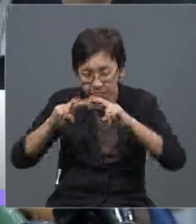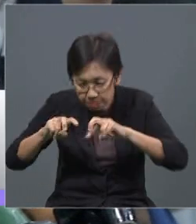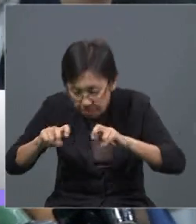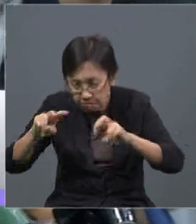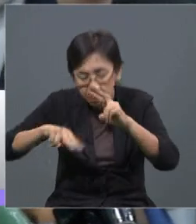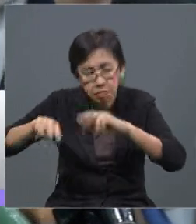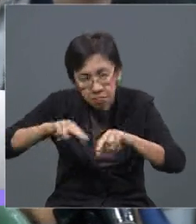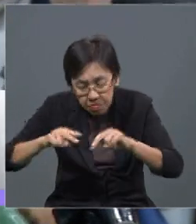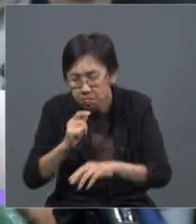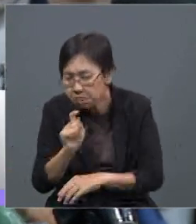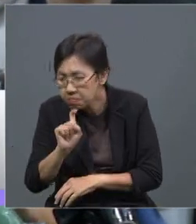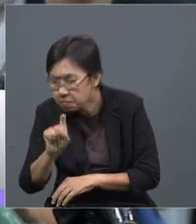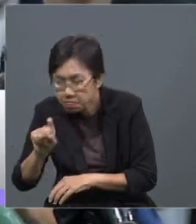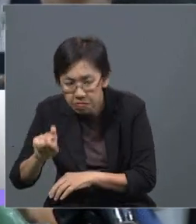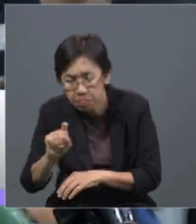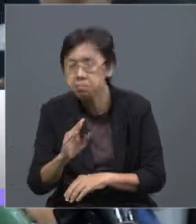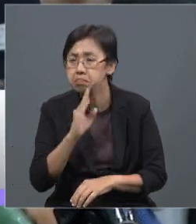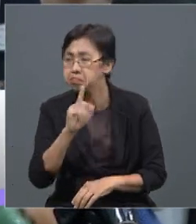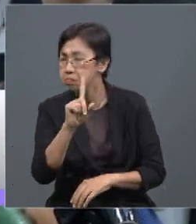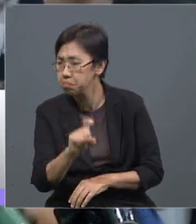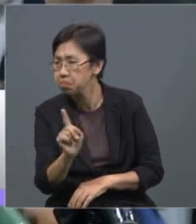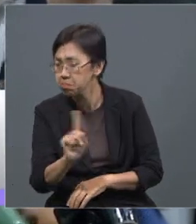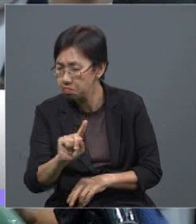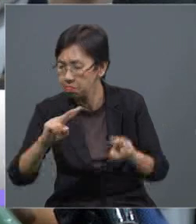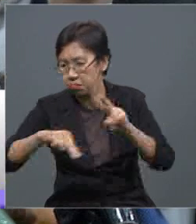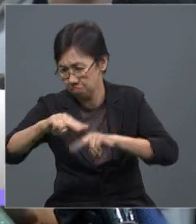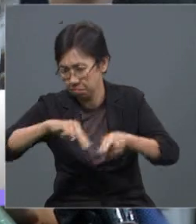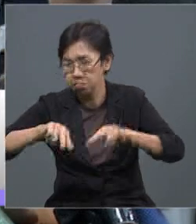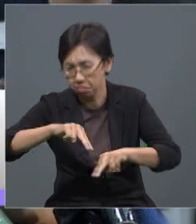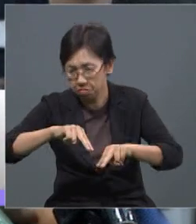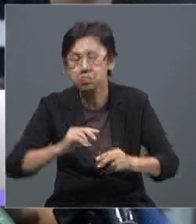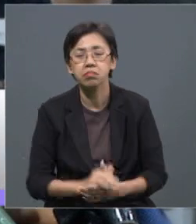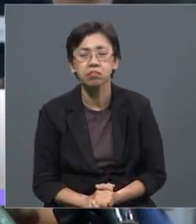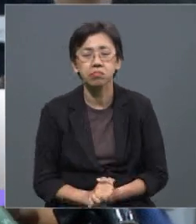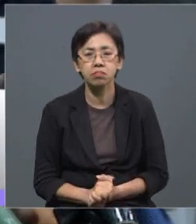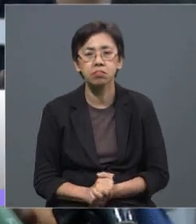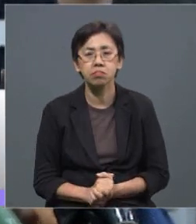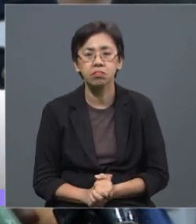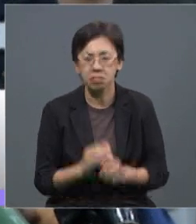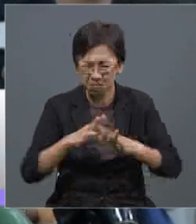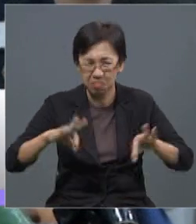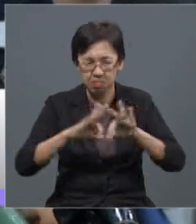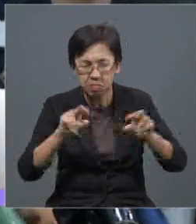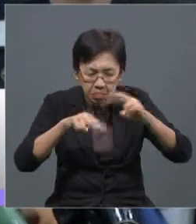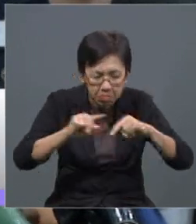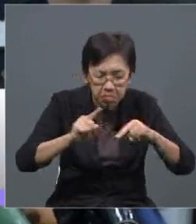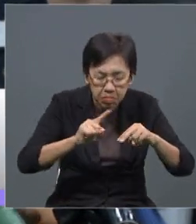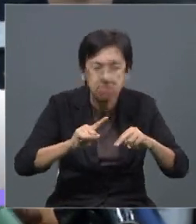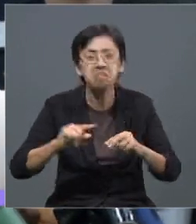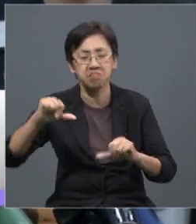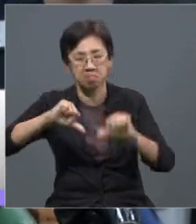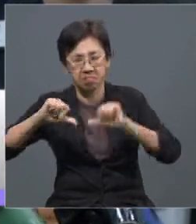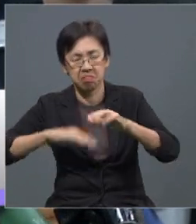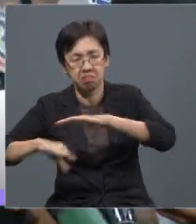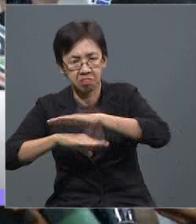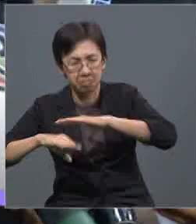สอบสวนในแง่ของรายละเอียดของการเสียชีวิตนะครับในเอาทางด้านนิติวิทยาศาสตร์มาพิสูจน์ด้วยว่าเกิดอะไร